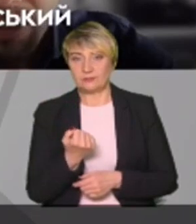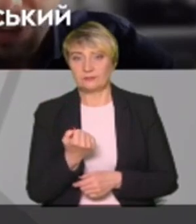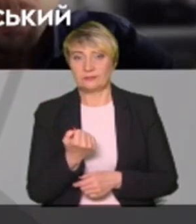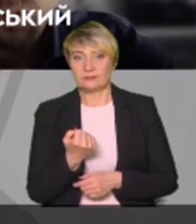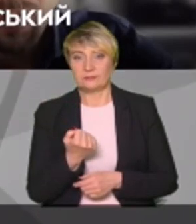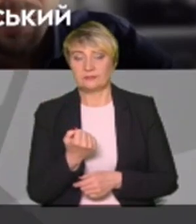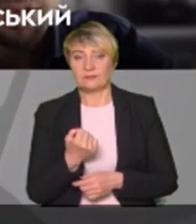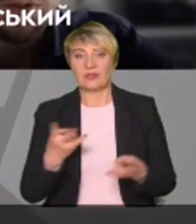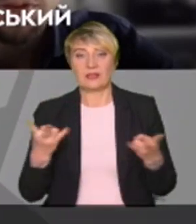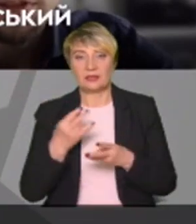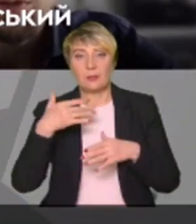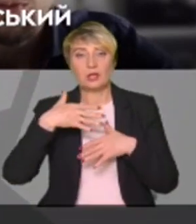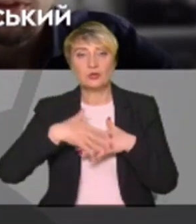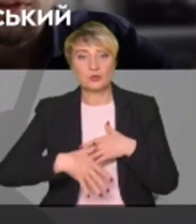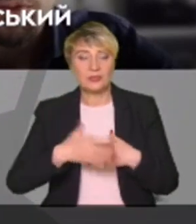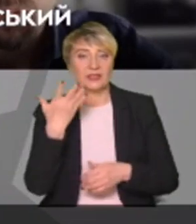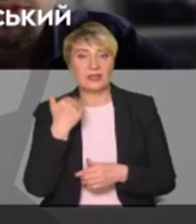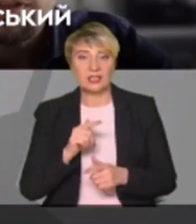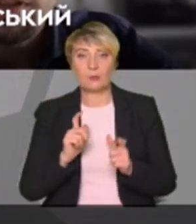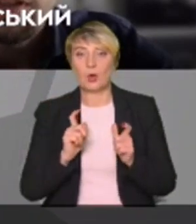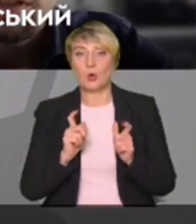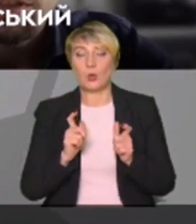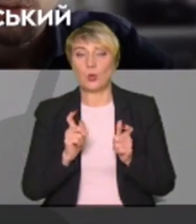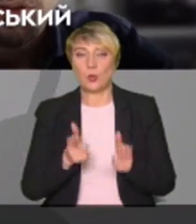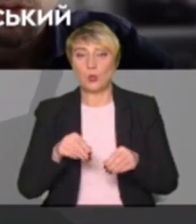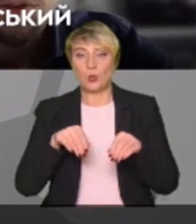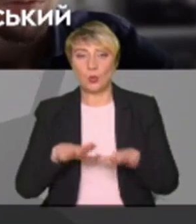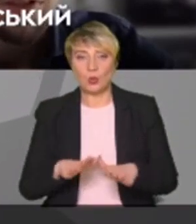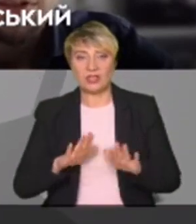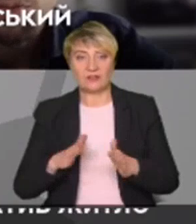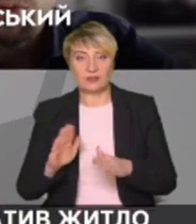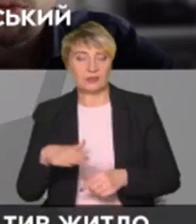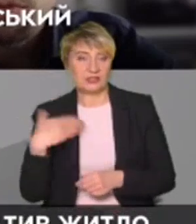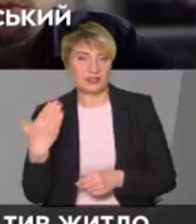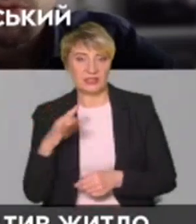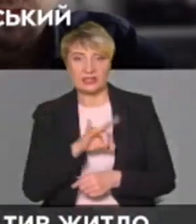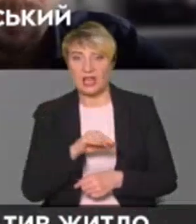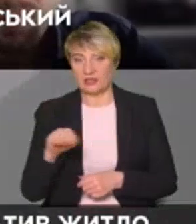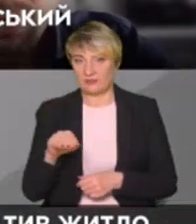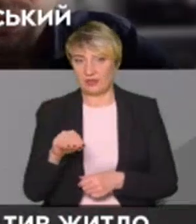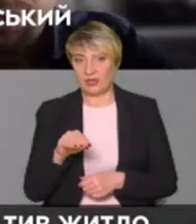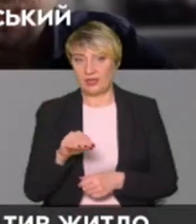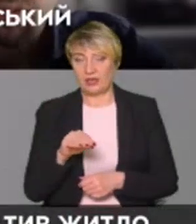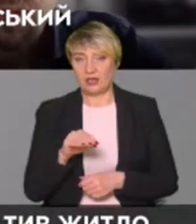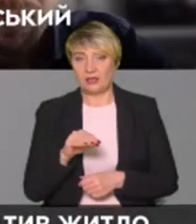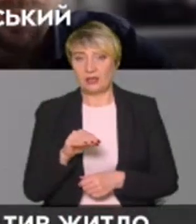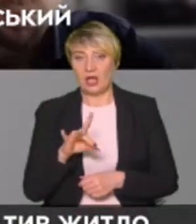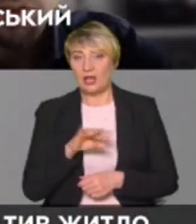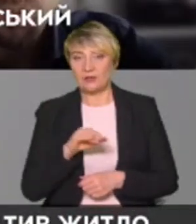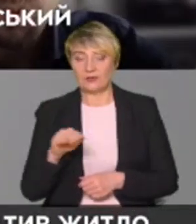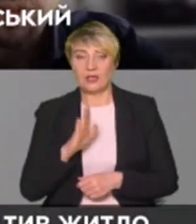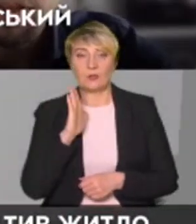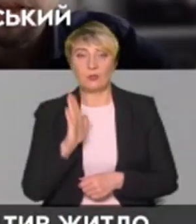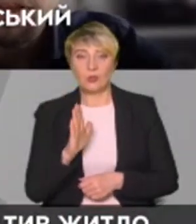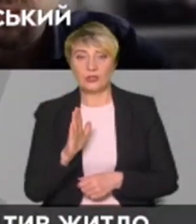треба теж розуміти, що коли ця угода відбудеться, зі сторони Російської Федерації будуть свої, Російська Федерація буде теж